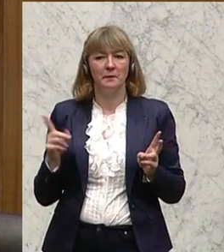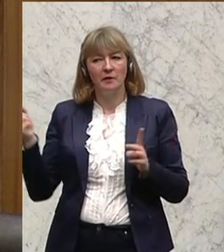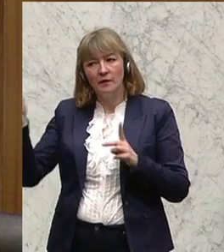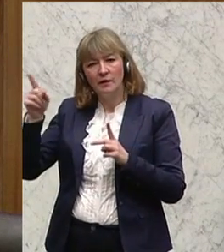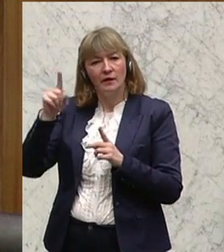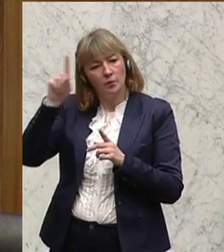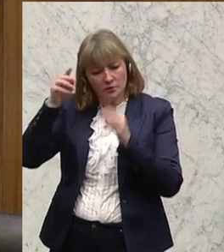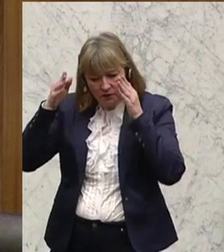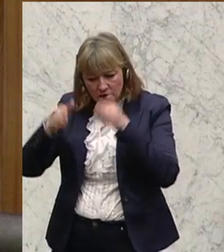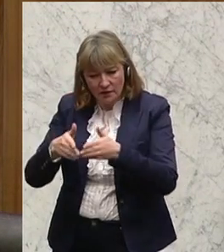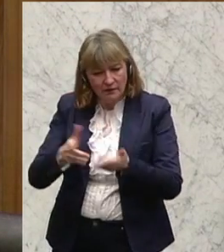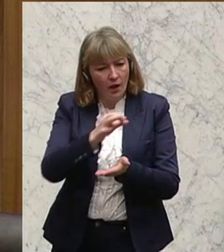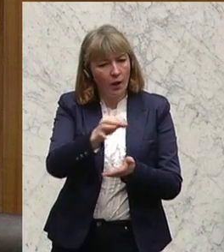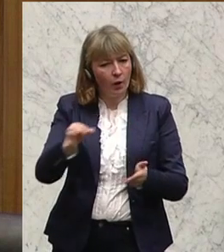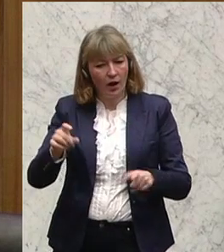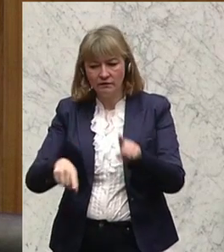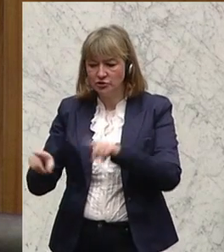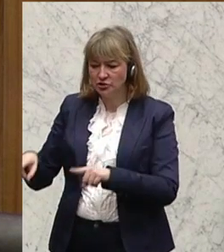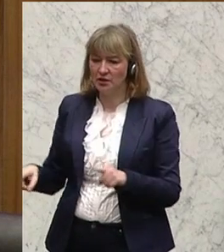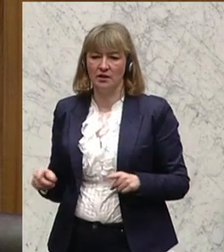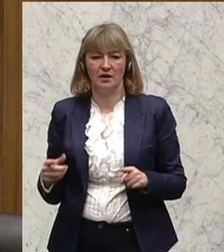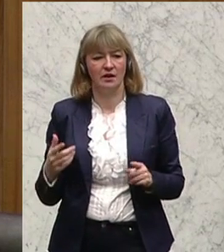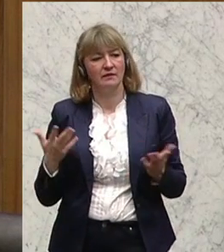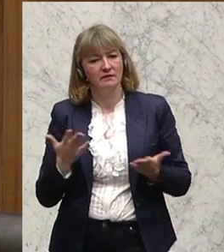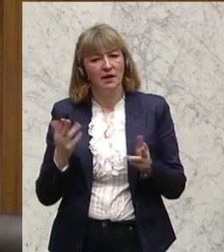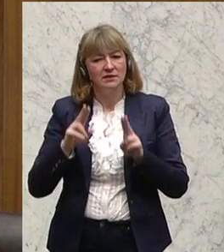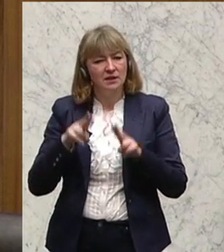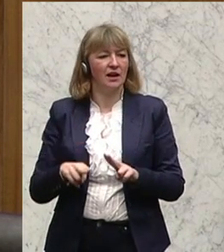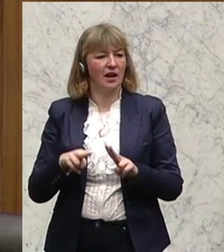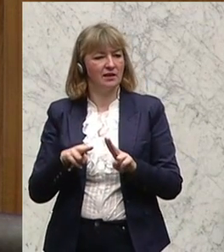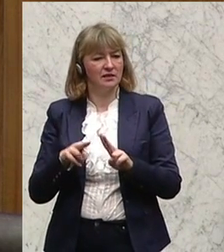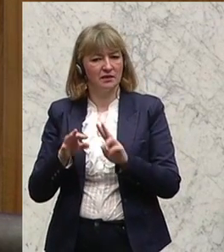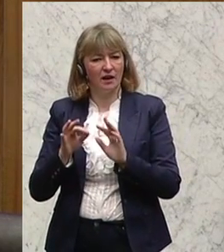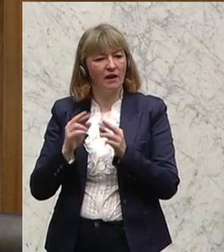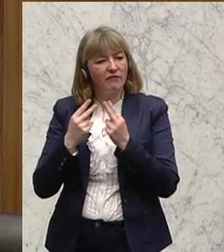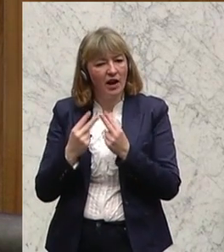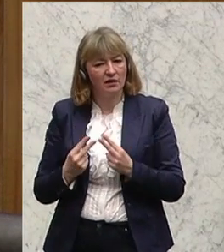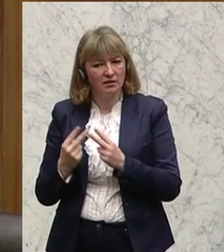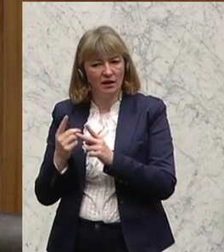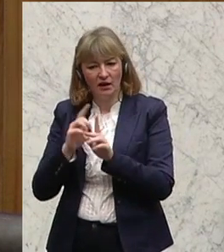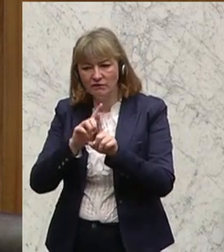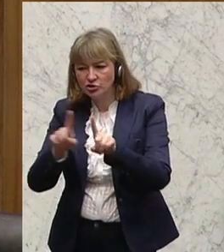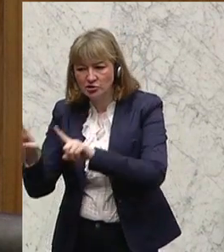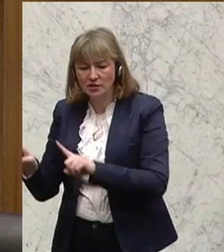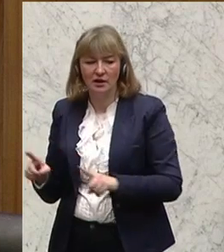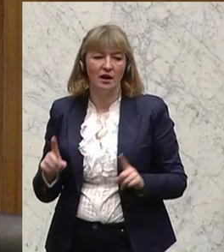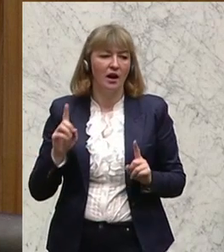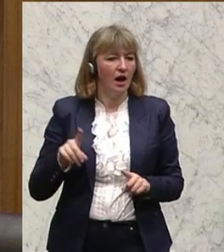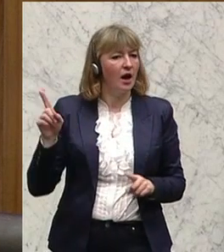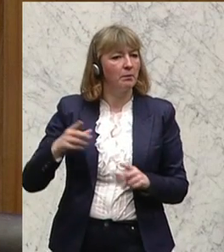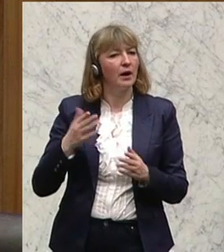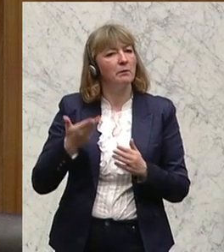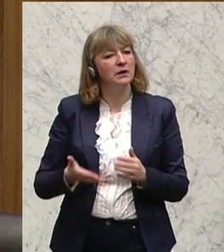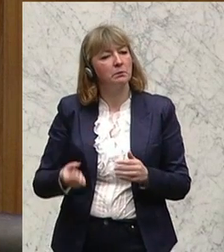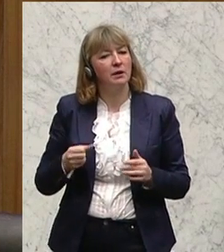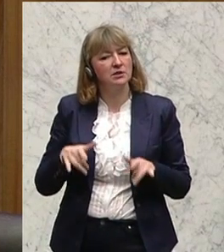hat, lokal unterschiedlich hier die entsprechenden Richtwerte festzusetzen. Aber Kern der Mietpreisbremse in Deutschland